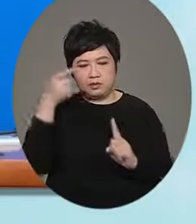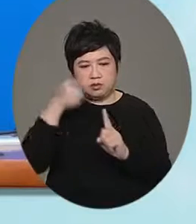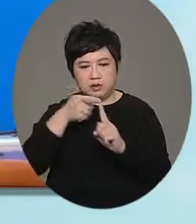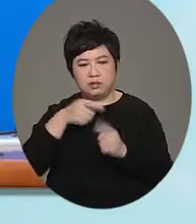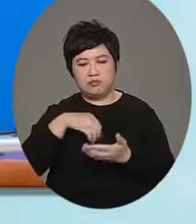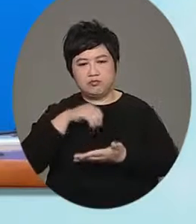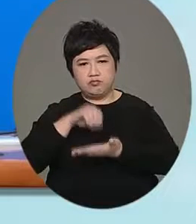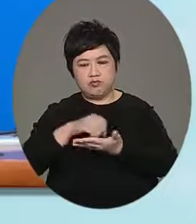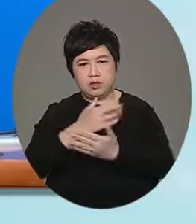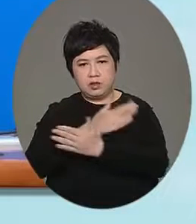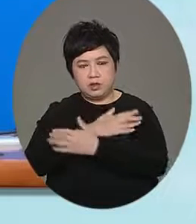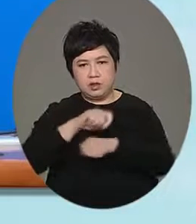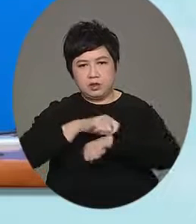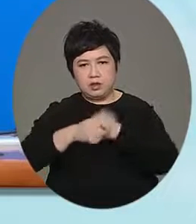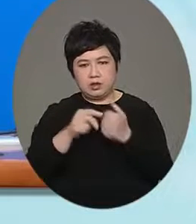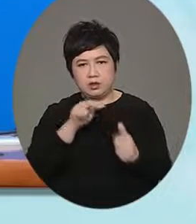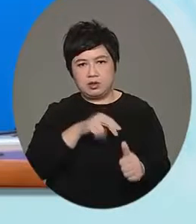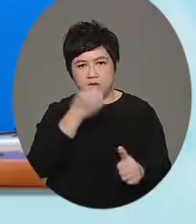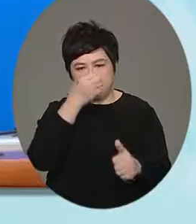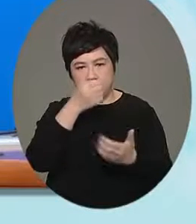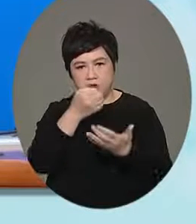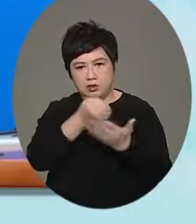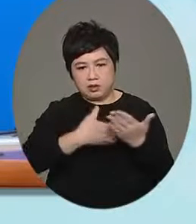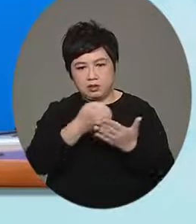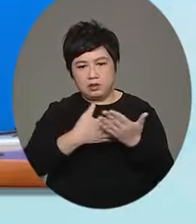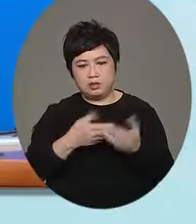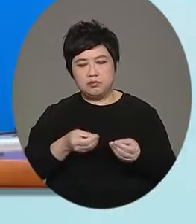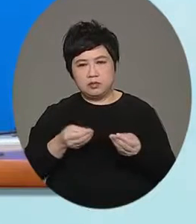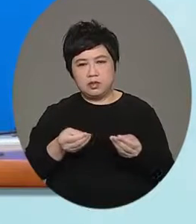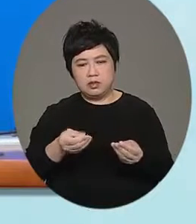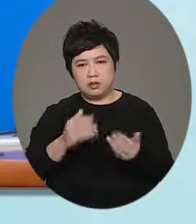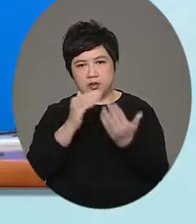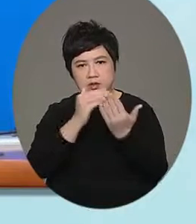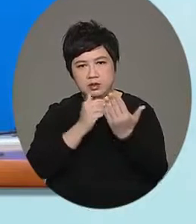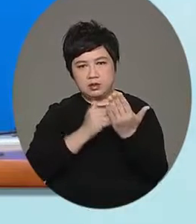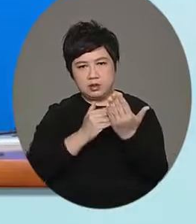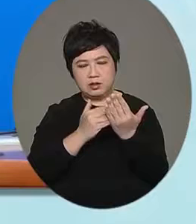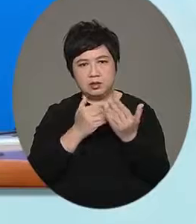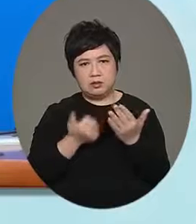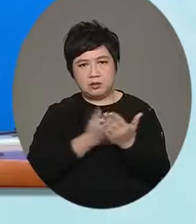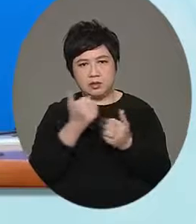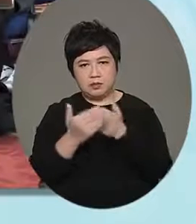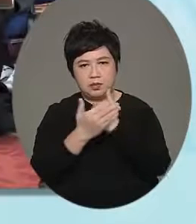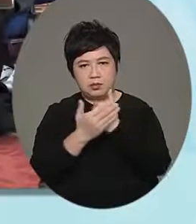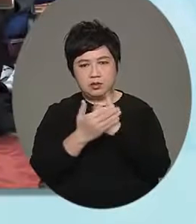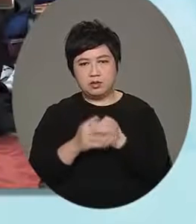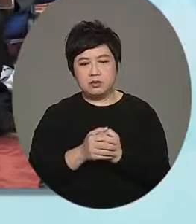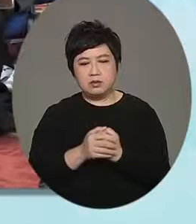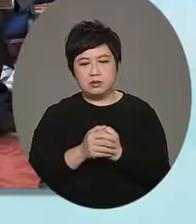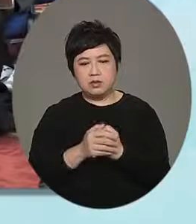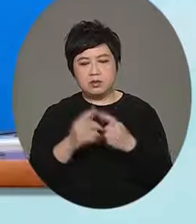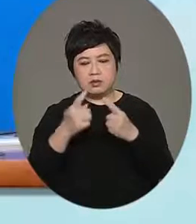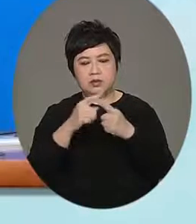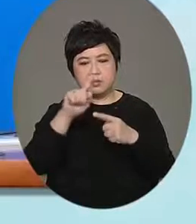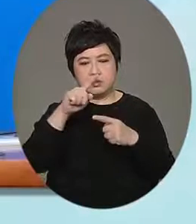面落實愛國者治港原則，提供健全的制度保障。全國人民